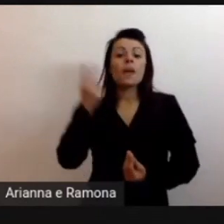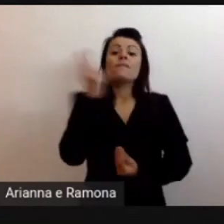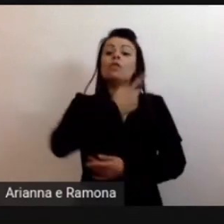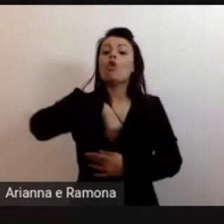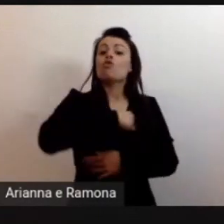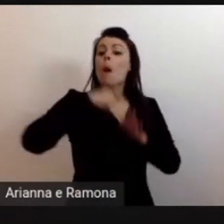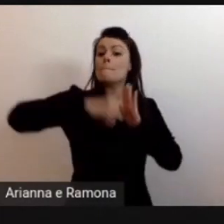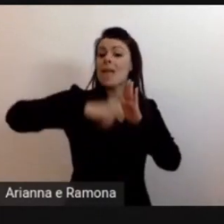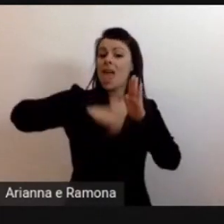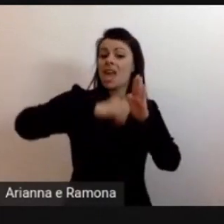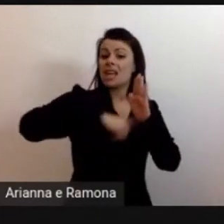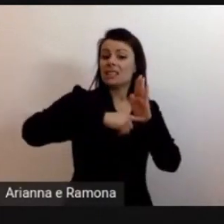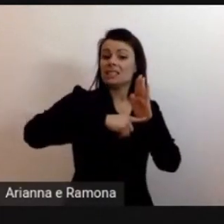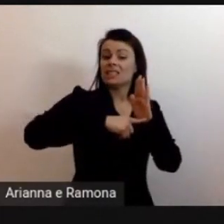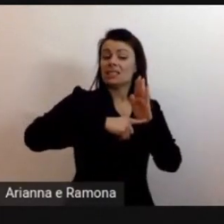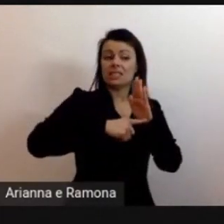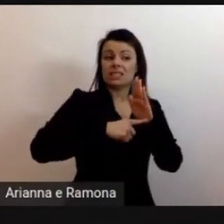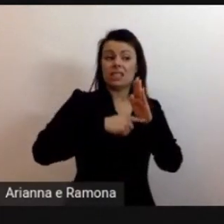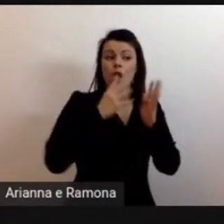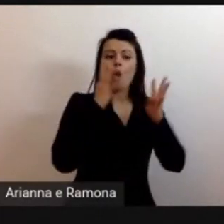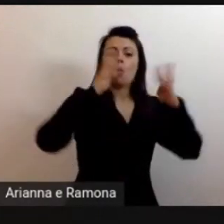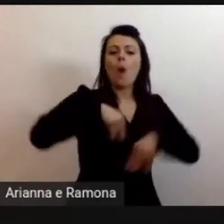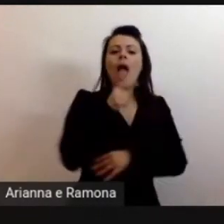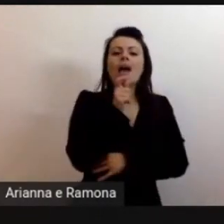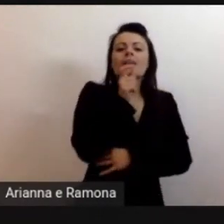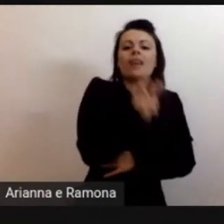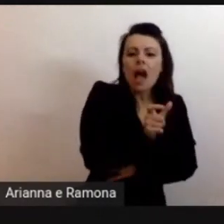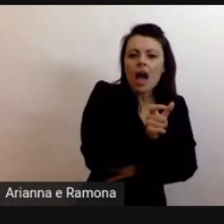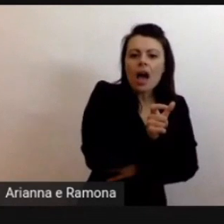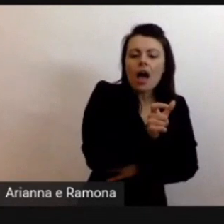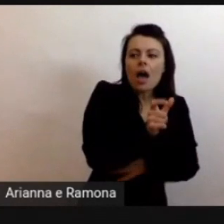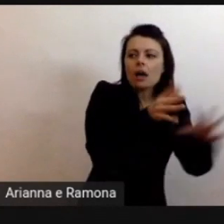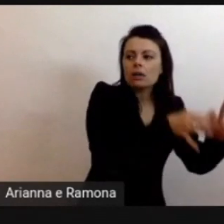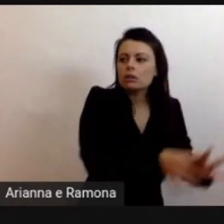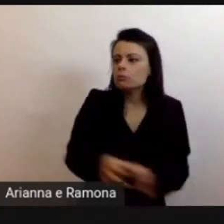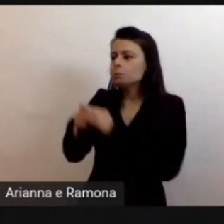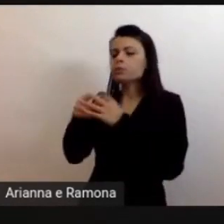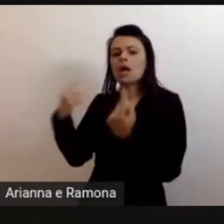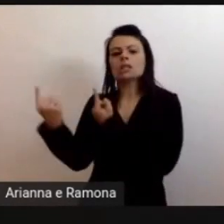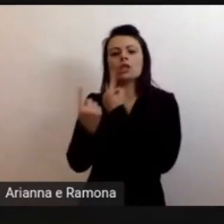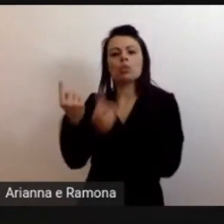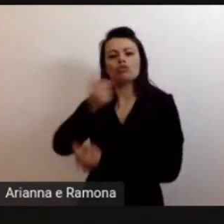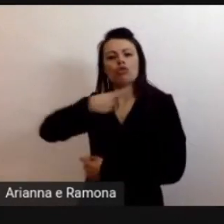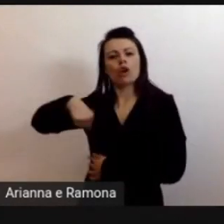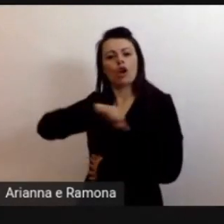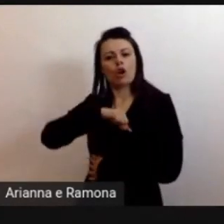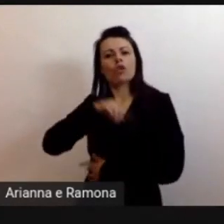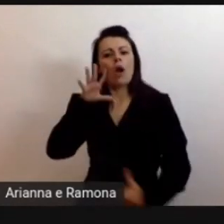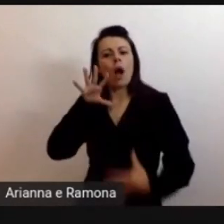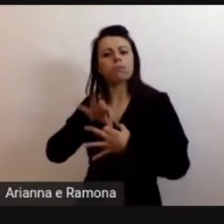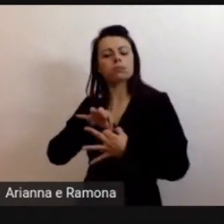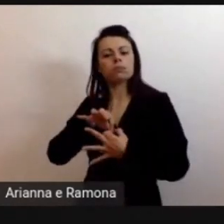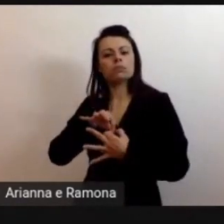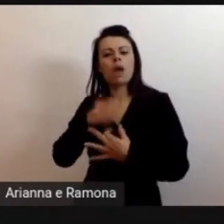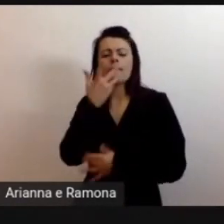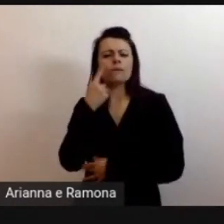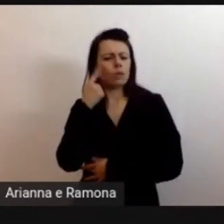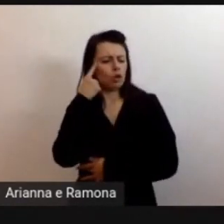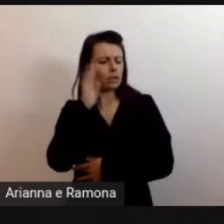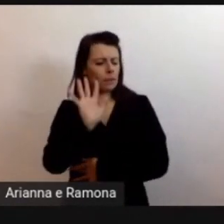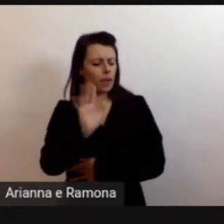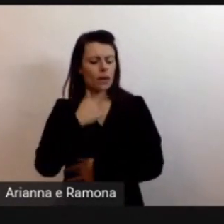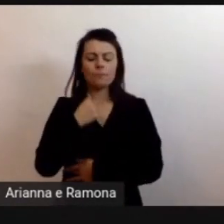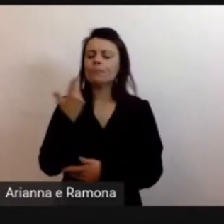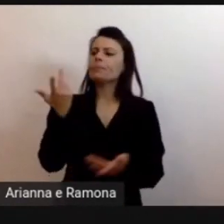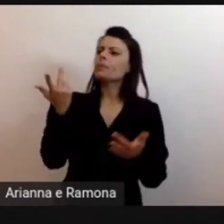guerra associata la situazione in cui versiamo tantissime volte vorrei sapere se da un punto di vista